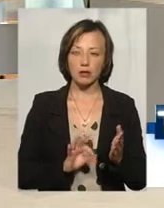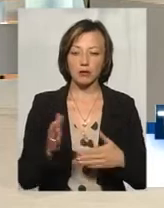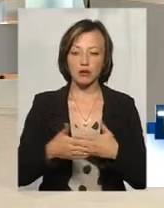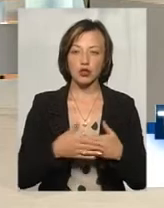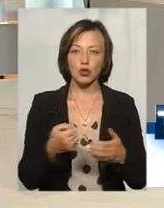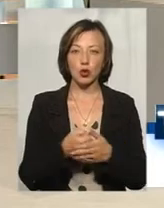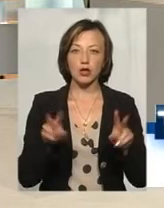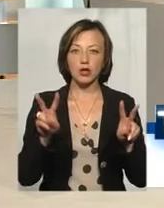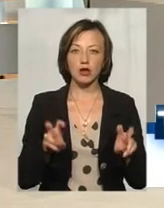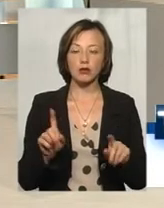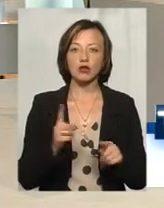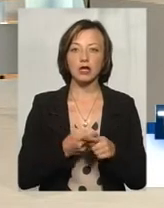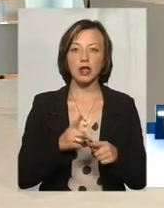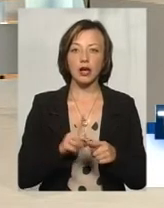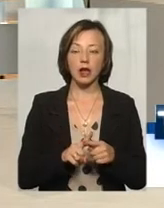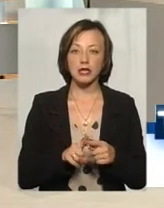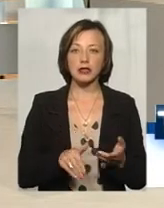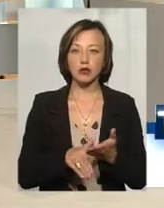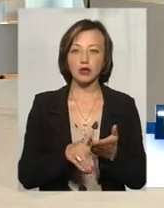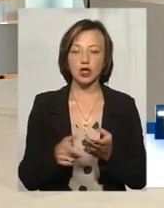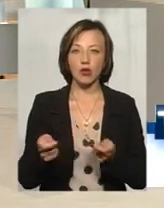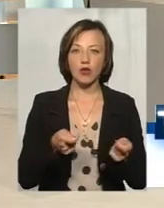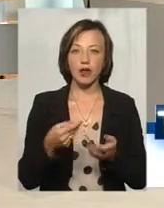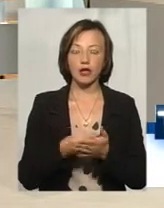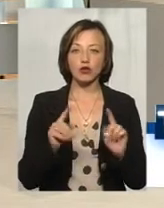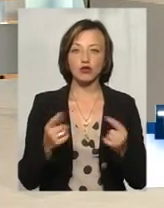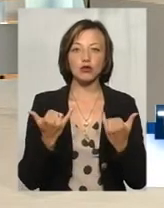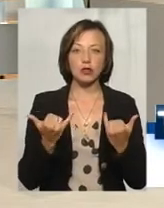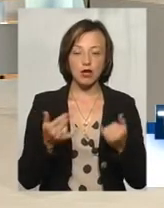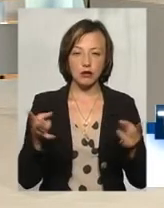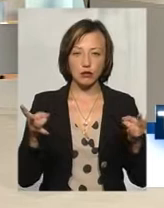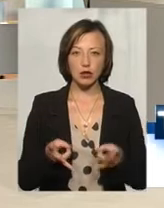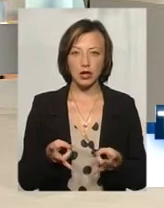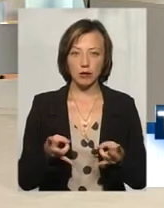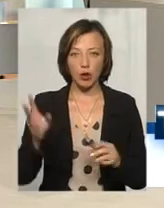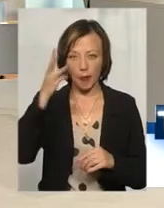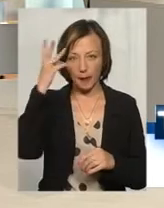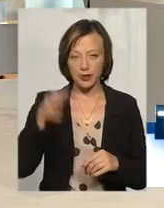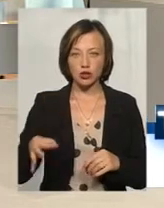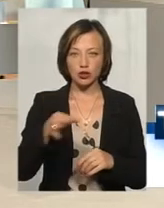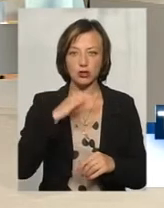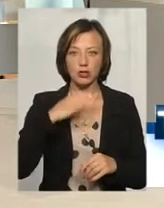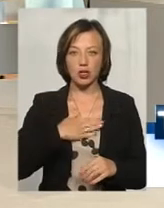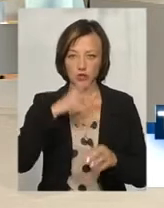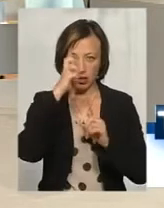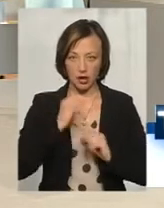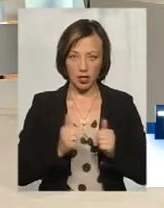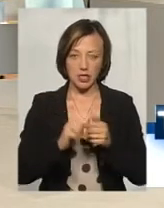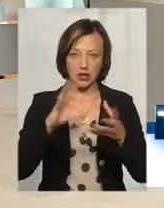до теми. Що ж таке стимулююче регулювання тарифів і чому воно зараз потрібно Хмельниччині і нашій країні